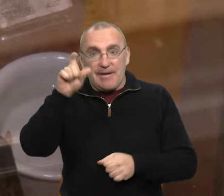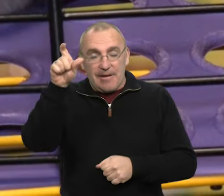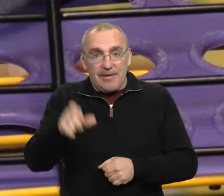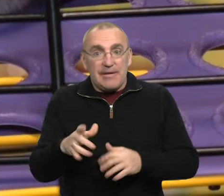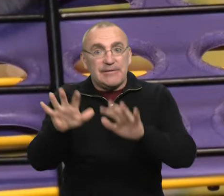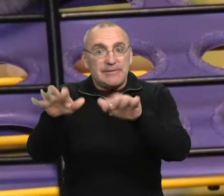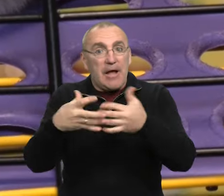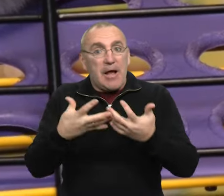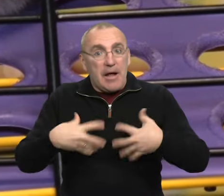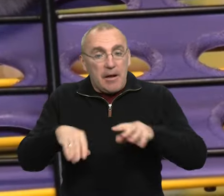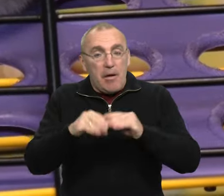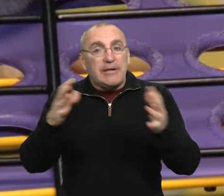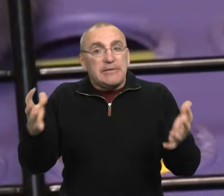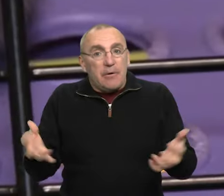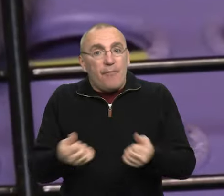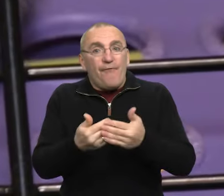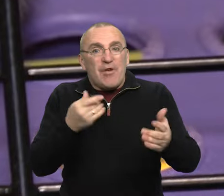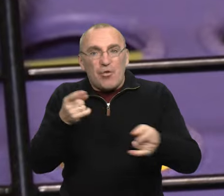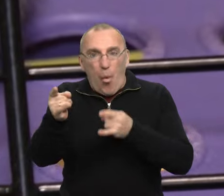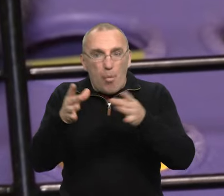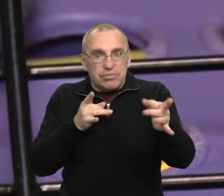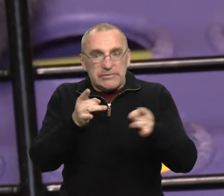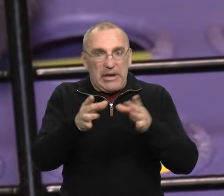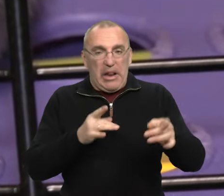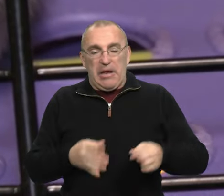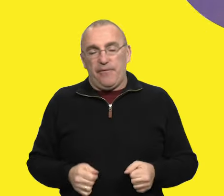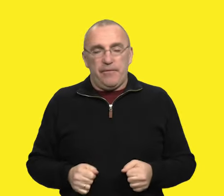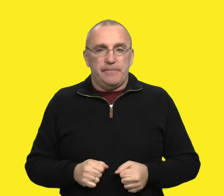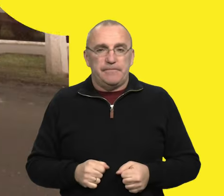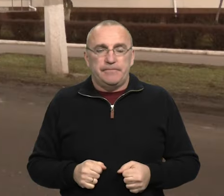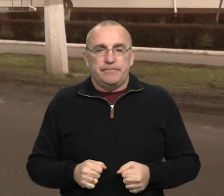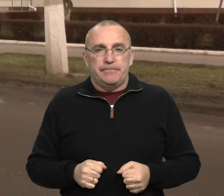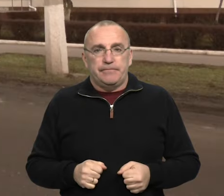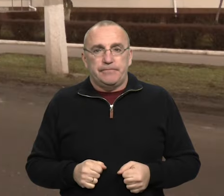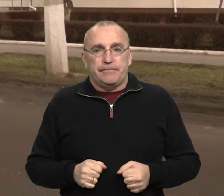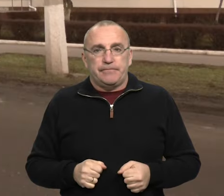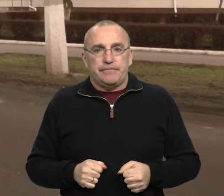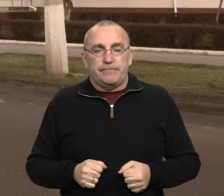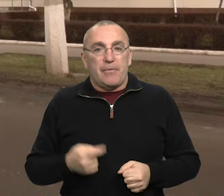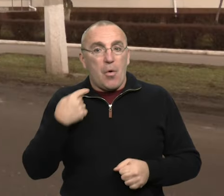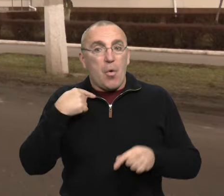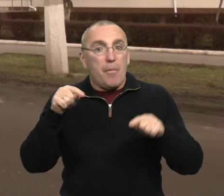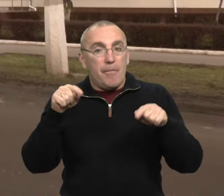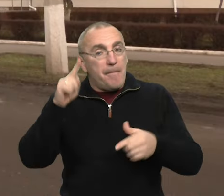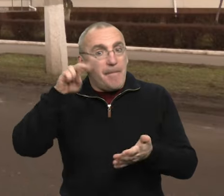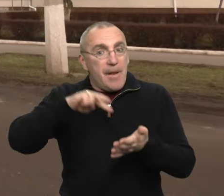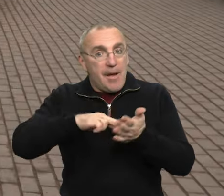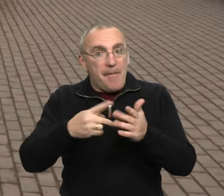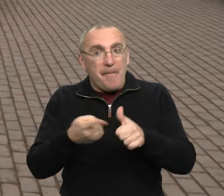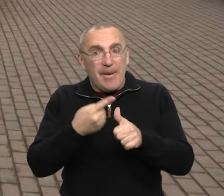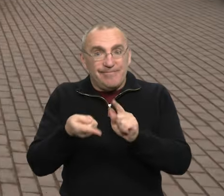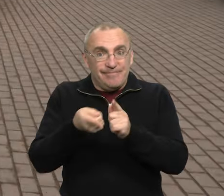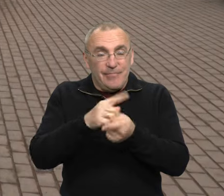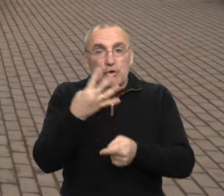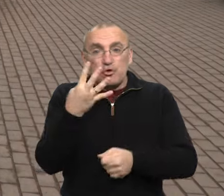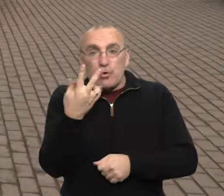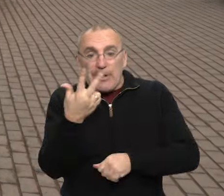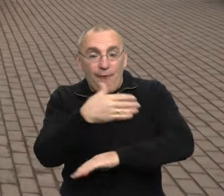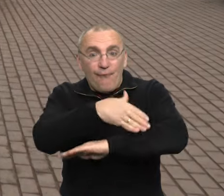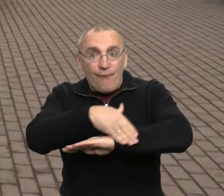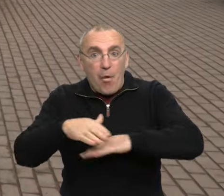забрала з родини яка рятувалася від обстрілів у кропивницькому планують перейменувати 43